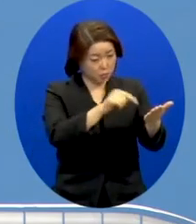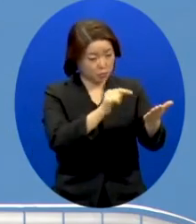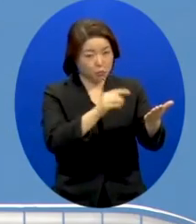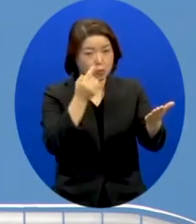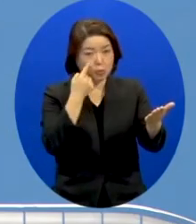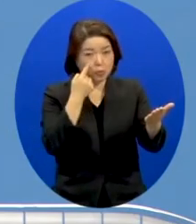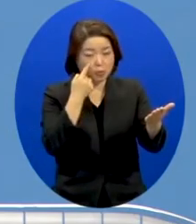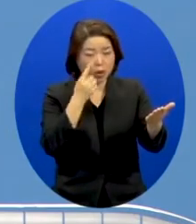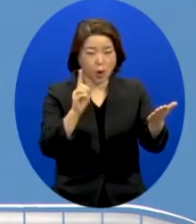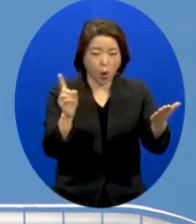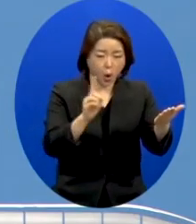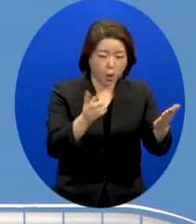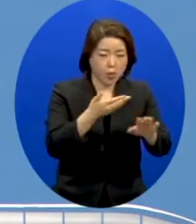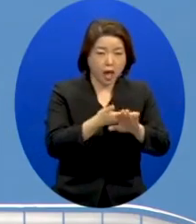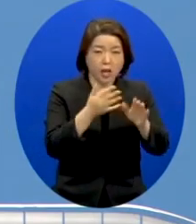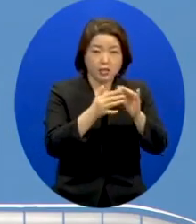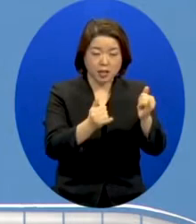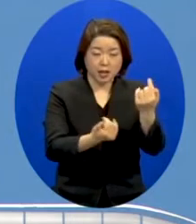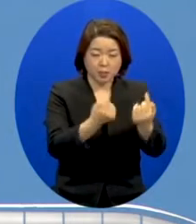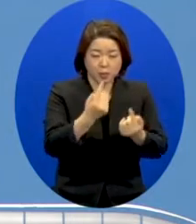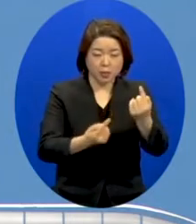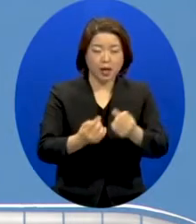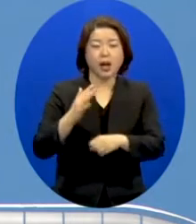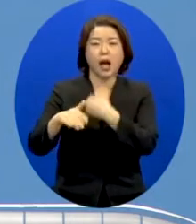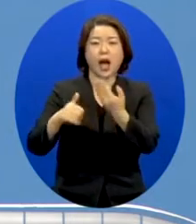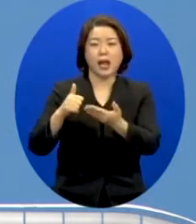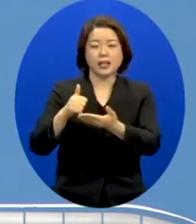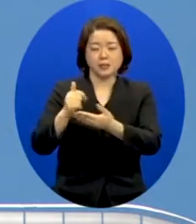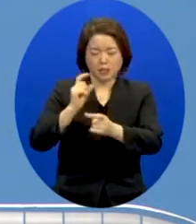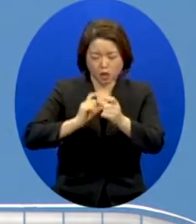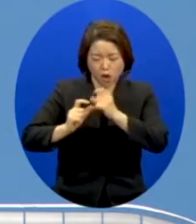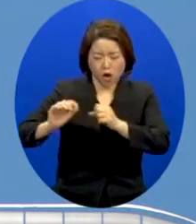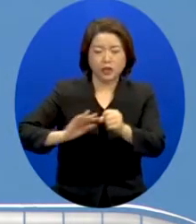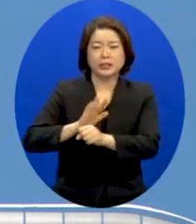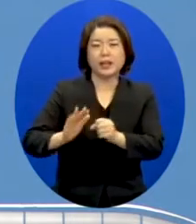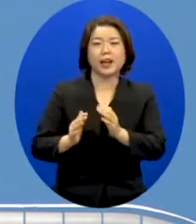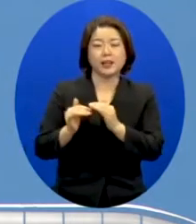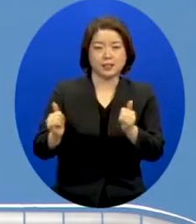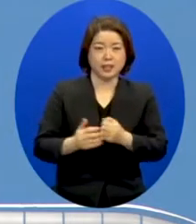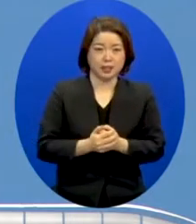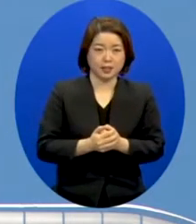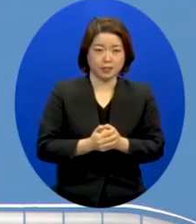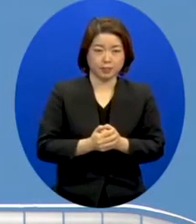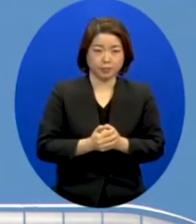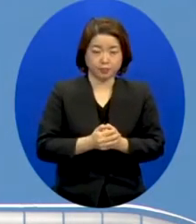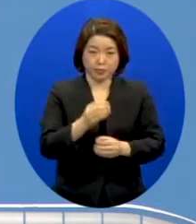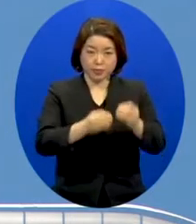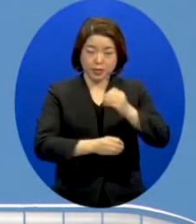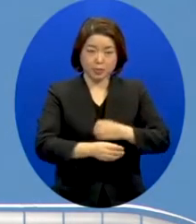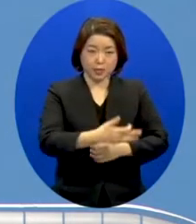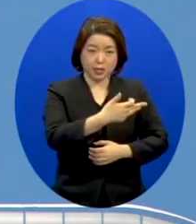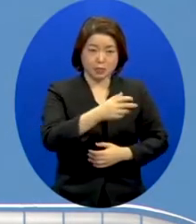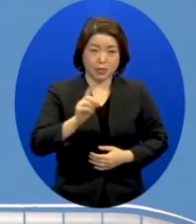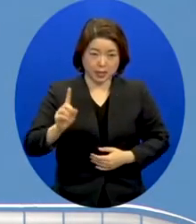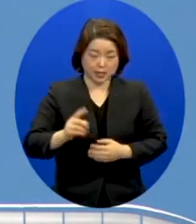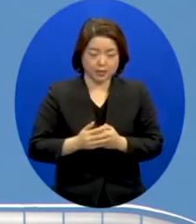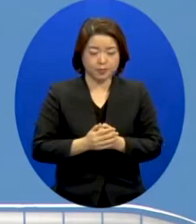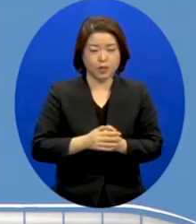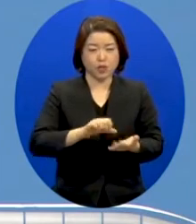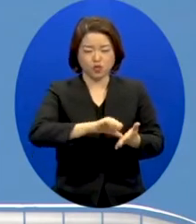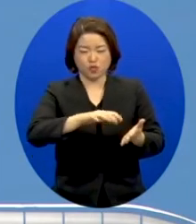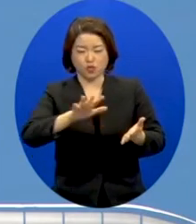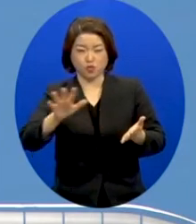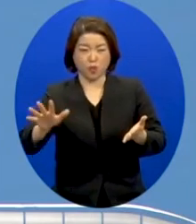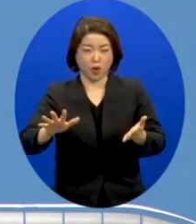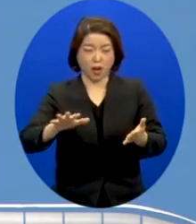보다도 하나님을 사랑했던 사람입니다 시편 18 된 1절에 유명한 고백을 하고 있습니다